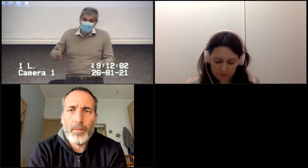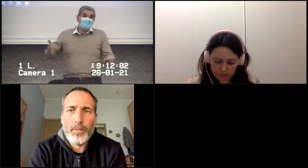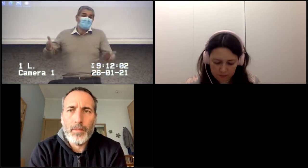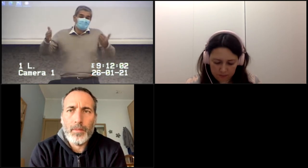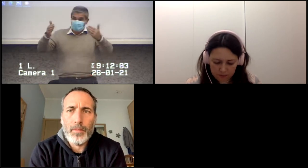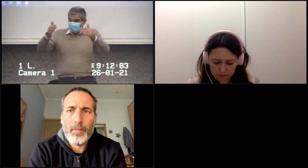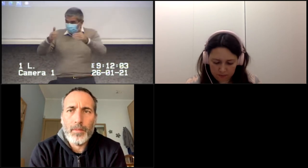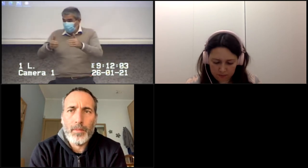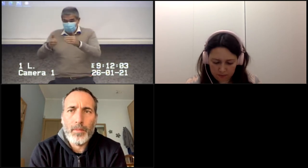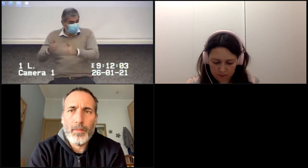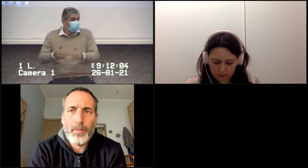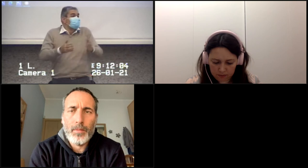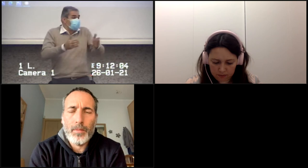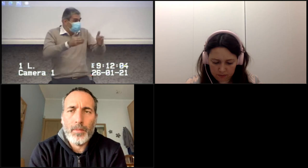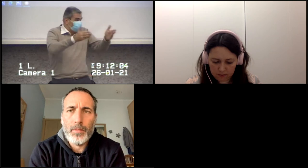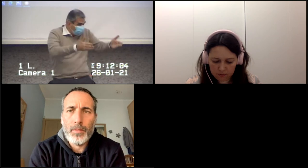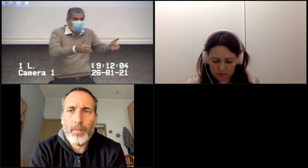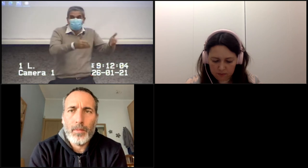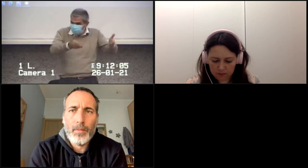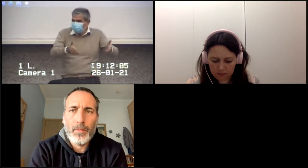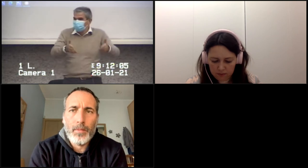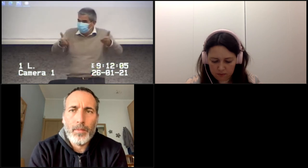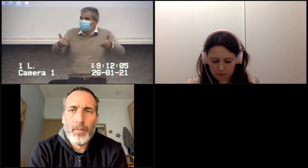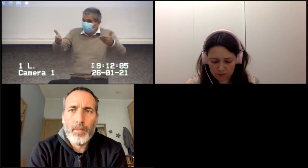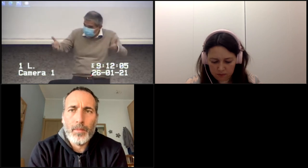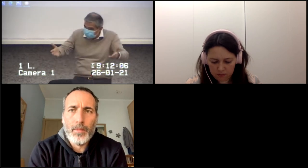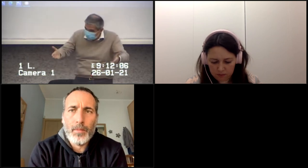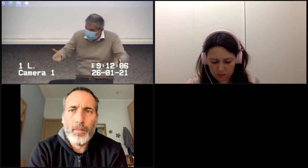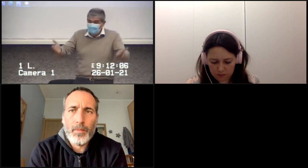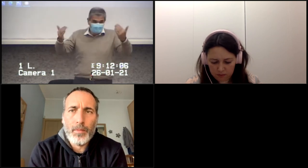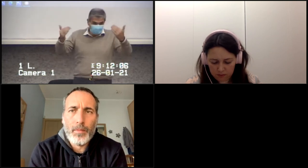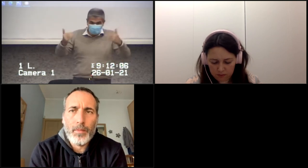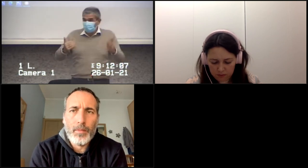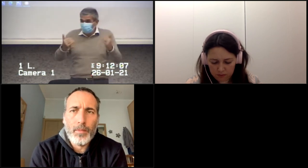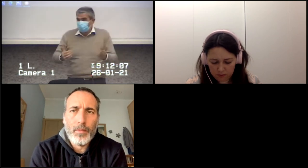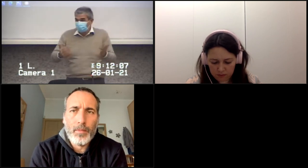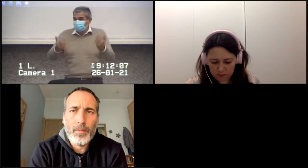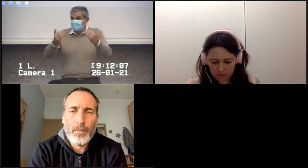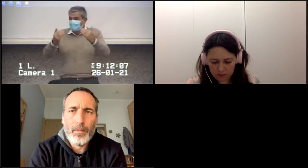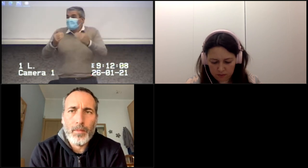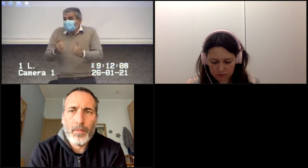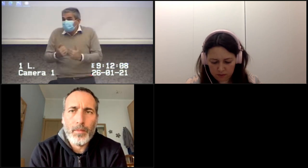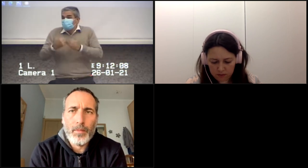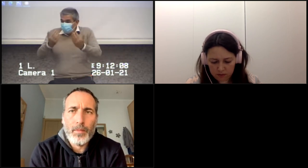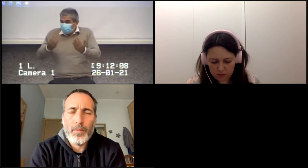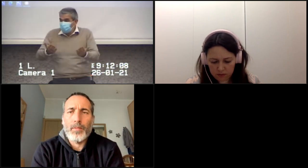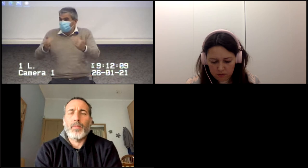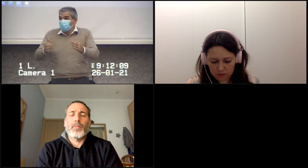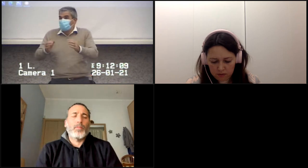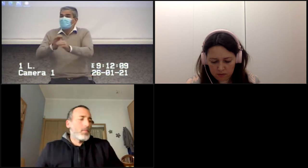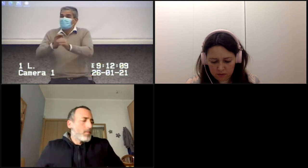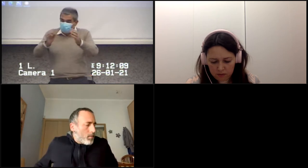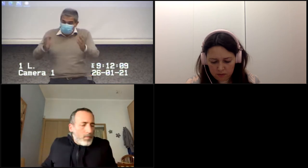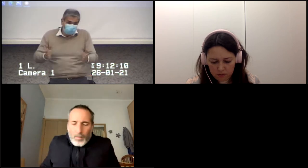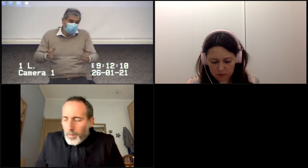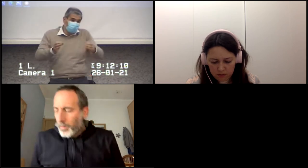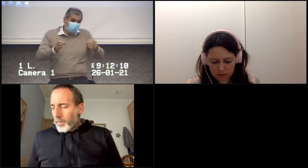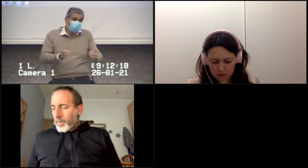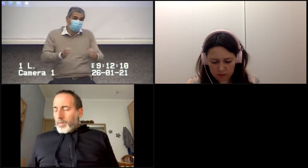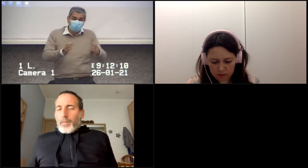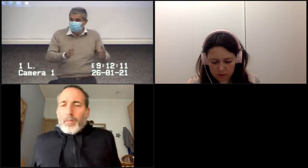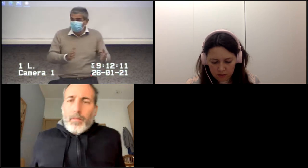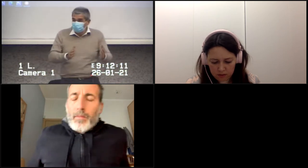rispettare, all'interno di cui c'è l'autonomia dei territori, che viene lasciata chi meglio di loro può